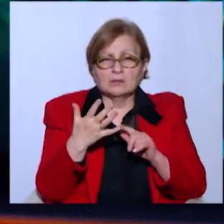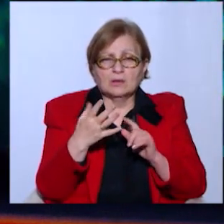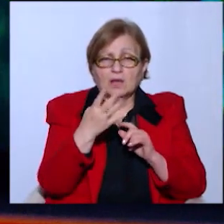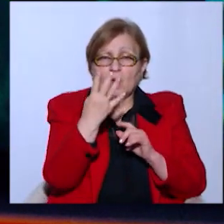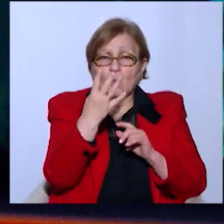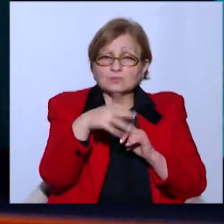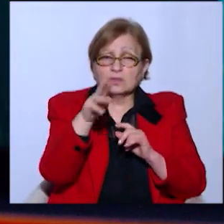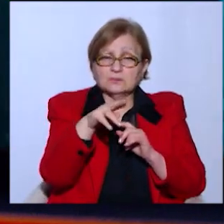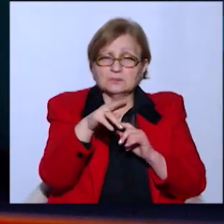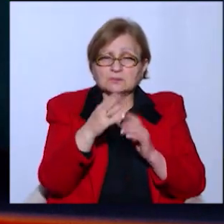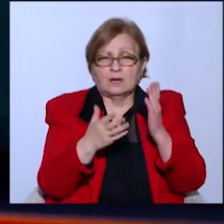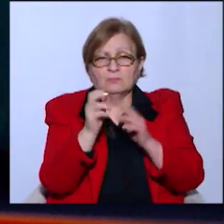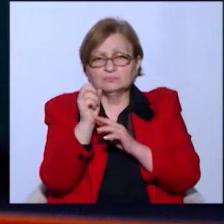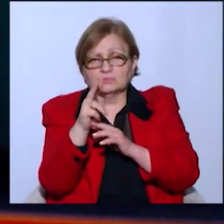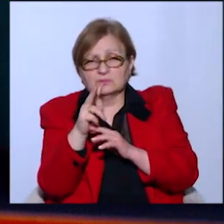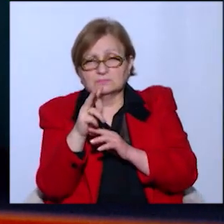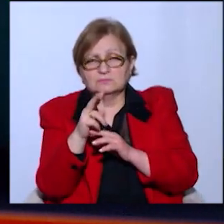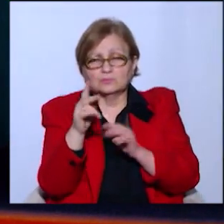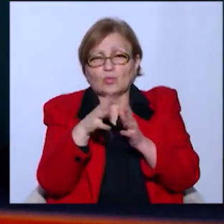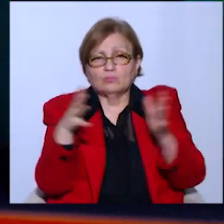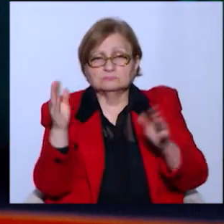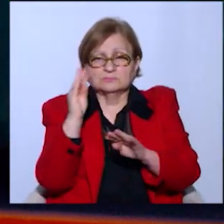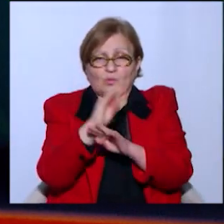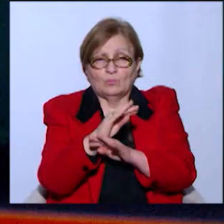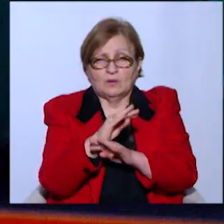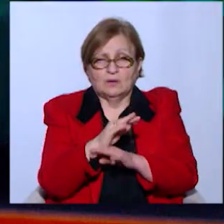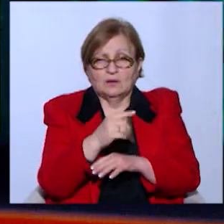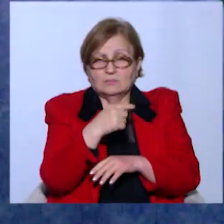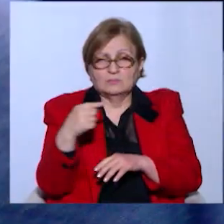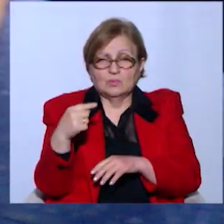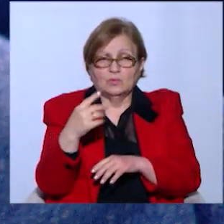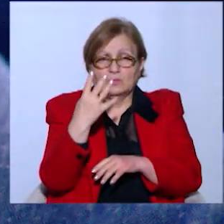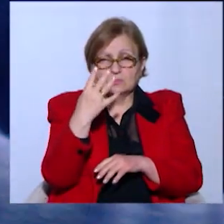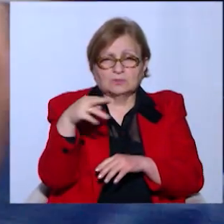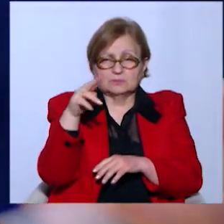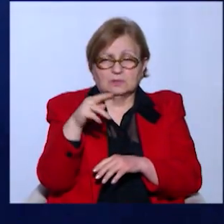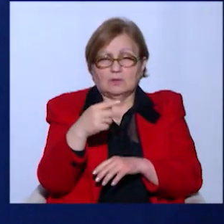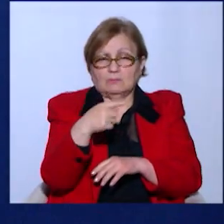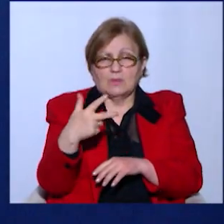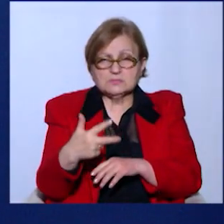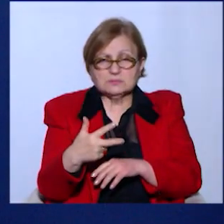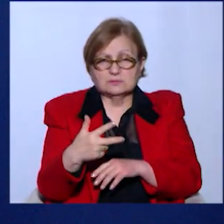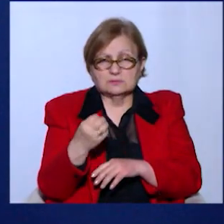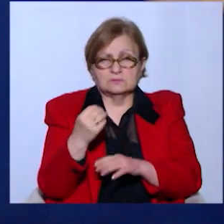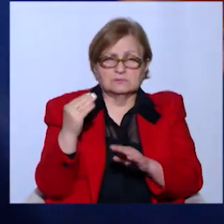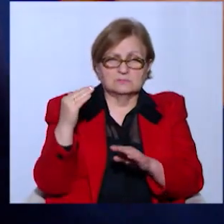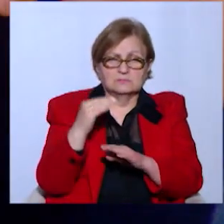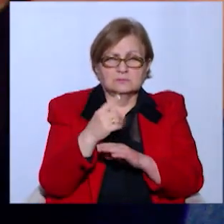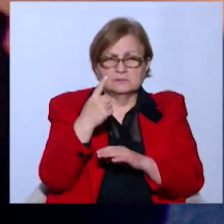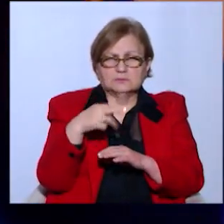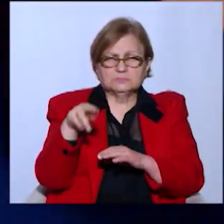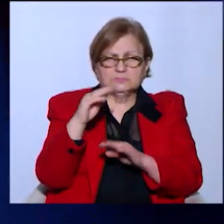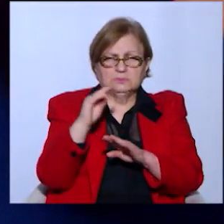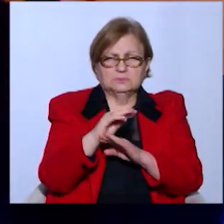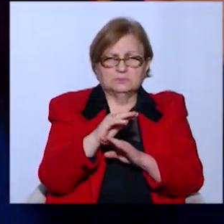4d-თი, ანუ 12d მე-13-ით რო გავზარდოთ, იქნება -4d მე-13 და კიდევ ერთი დეთი რო